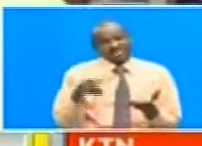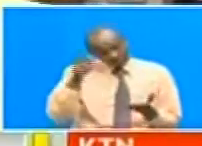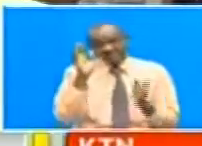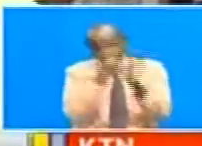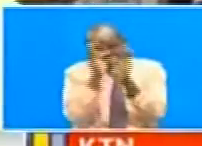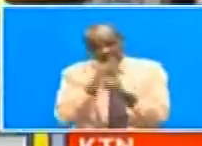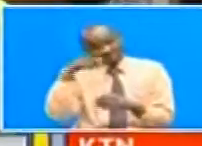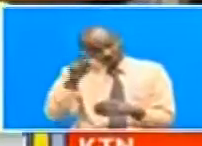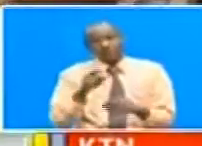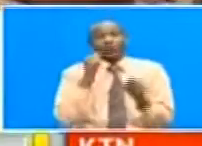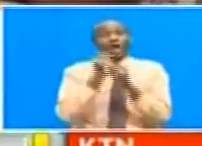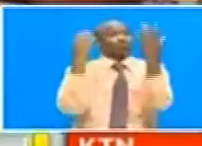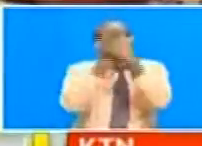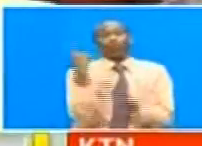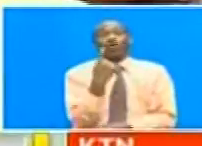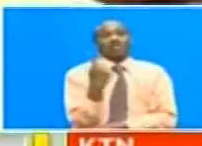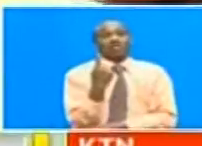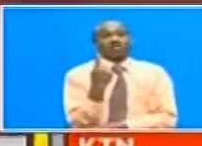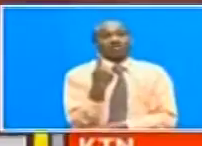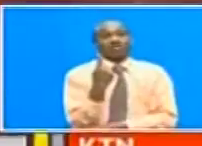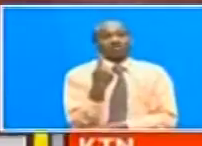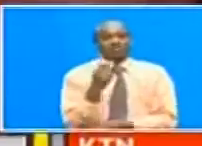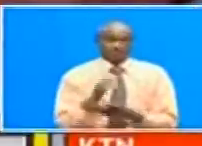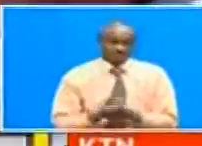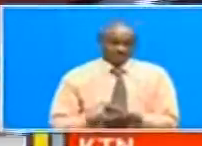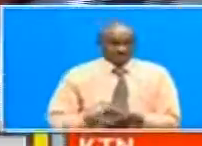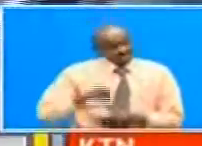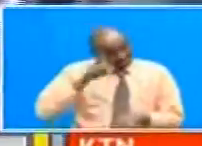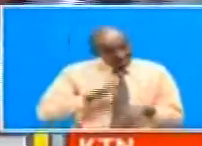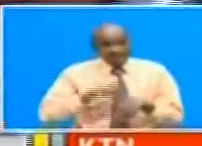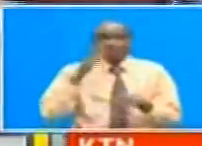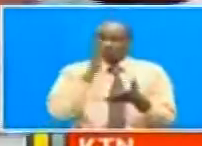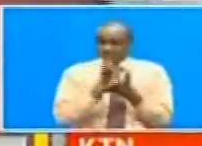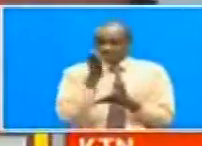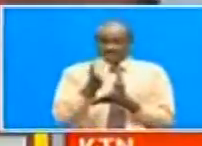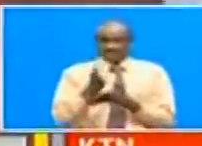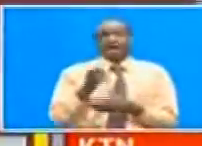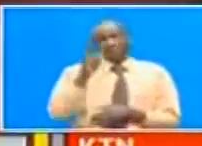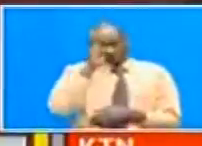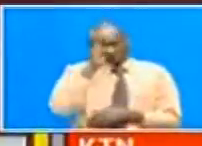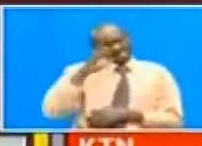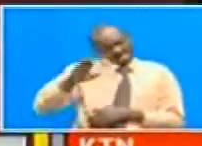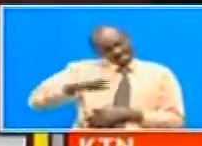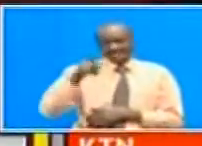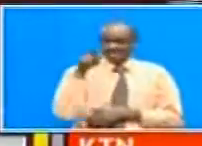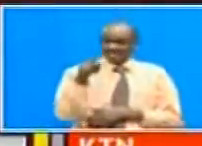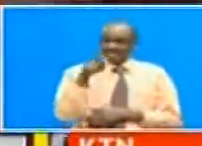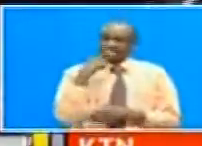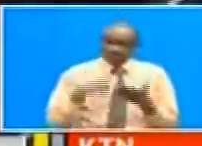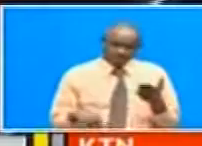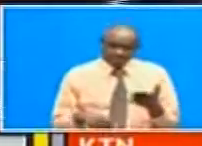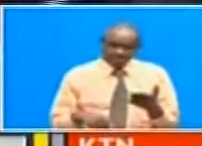ficha, wanangoja kufanya kazi usiku peke yake. Hiyo ni ngumu. Akithibitisha tukio hilo, mkuu wa polisi sehemu ya Isinya Steven